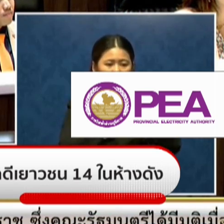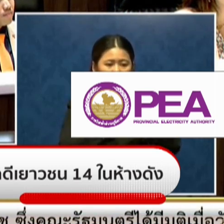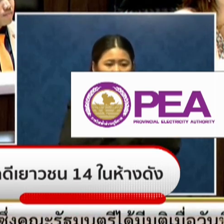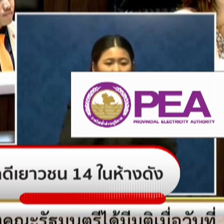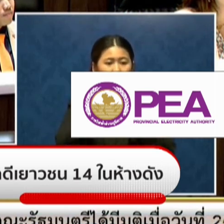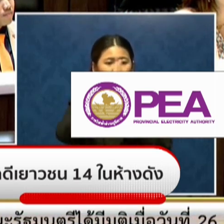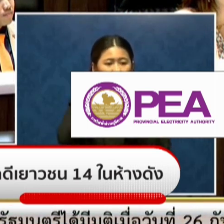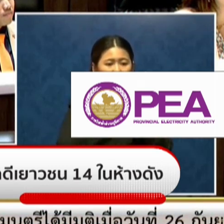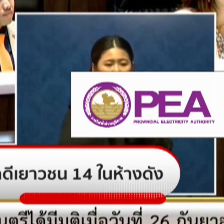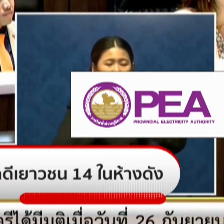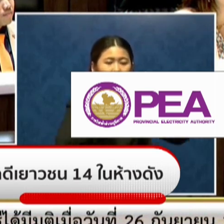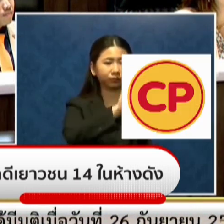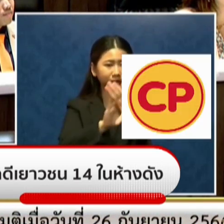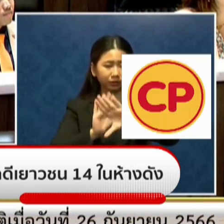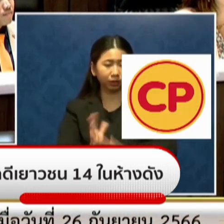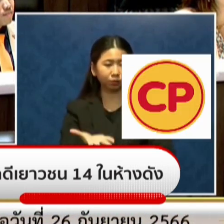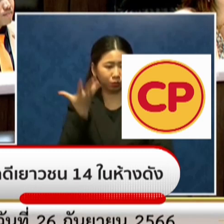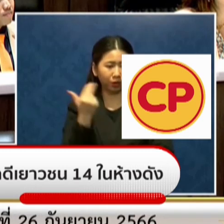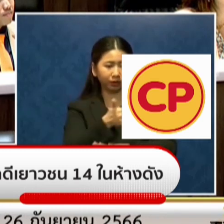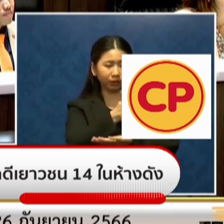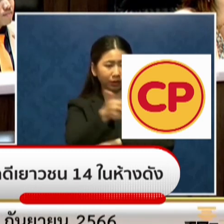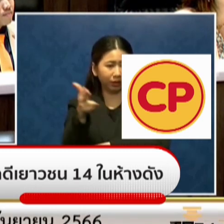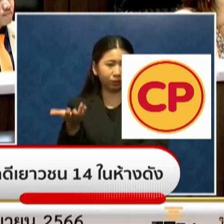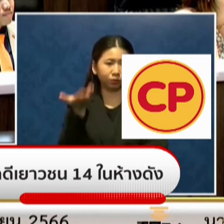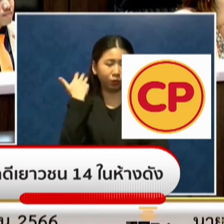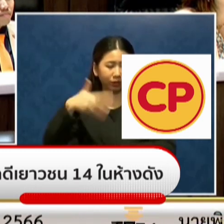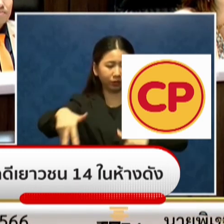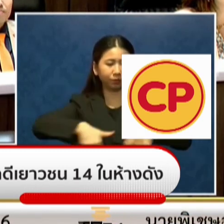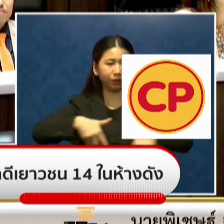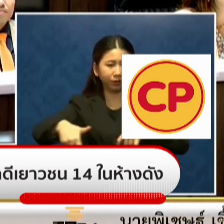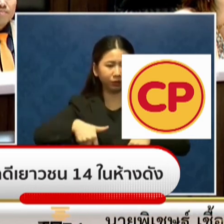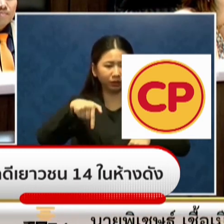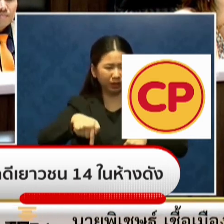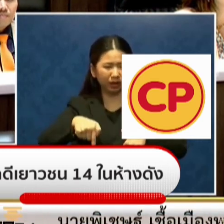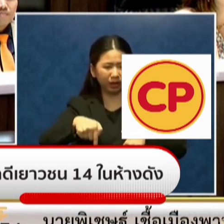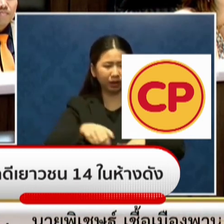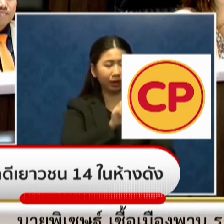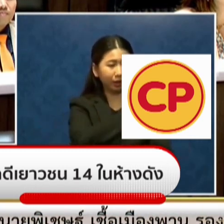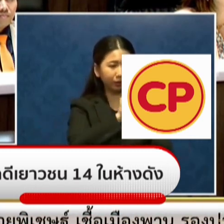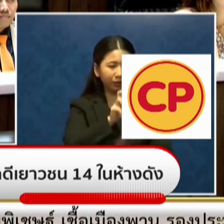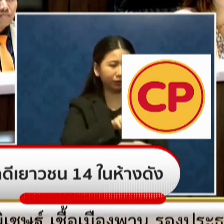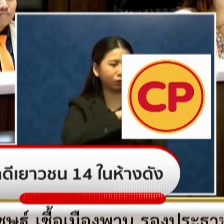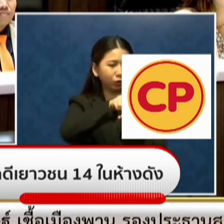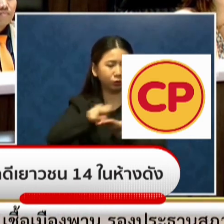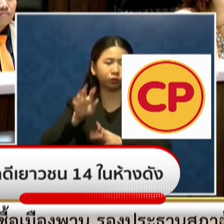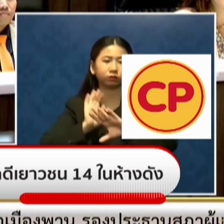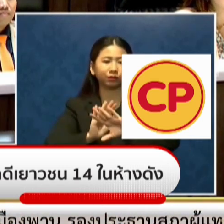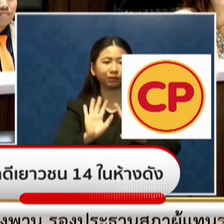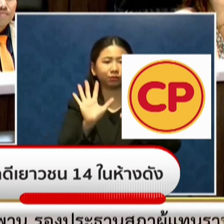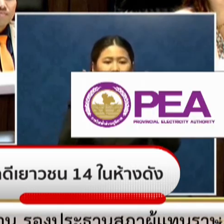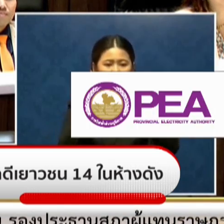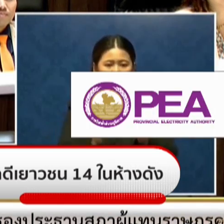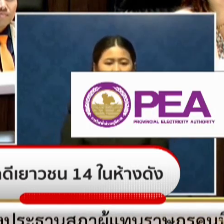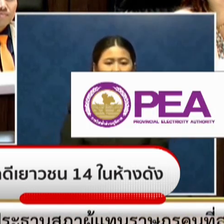ขอหารือไปยังหน่วยงานที่เกี่ยวข้องให้สร้างความเข้าใจกับสังคมให้งดแชร์ข้อมูลเกี่ยวกับผู้ก่อเหตุเพื่อส่งสัญญาณ